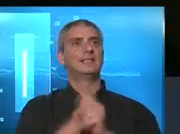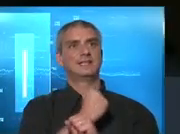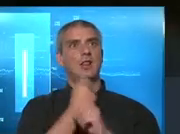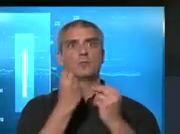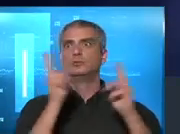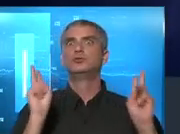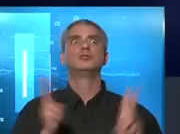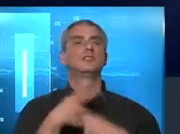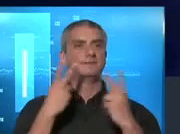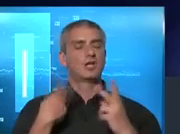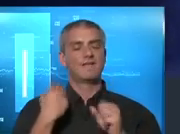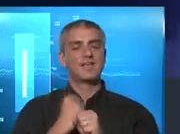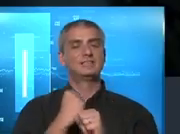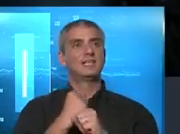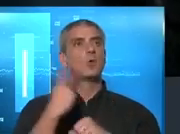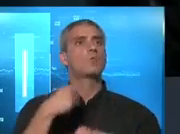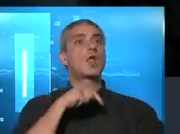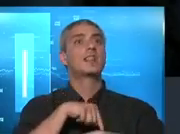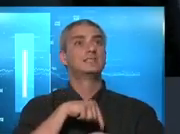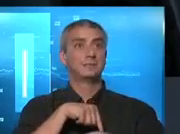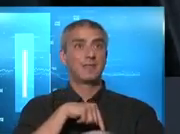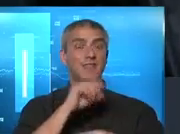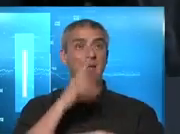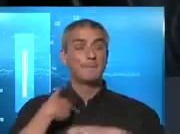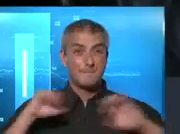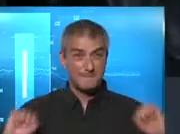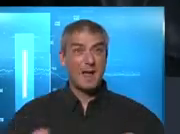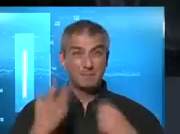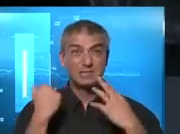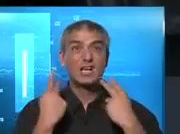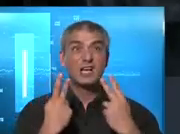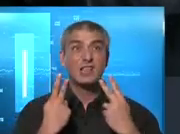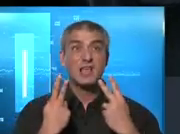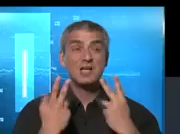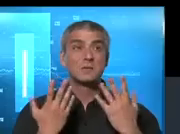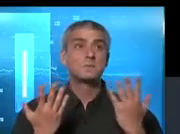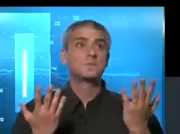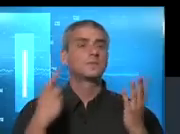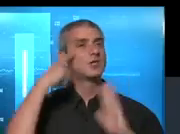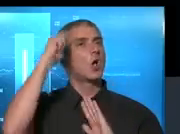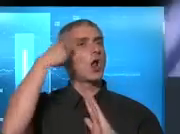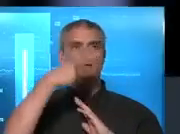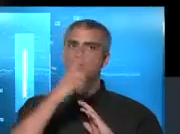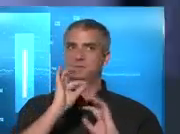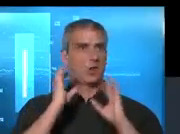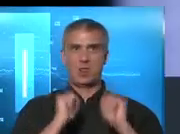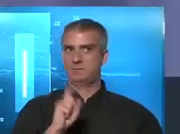הבלתי אפשרית ויצרנו מכונת זמן. האם המאמץ הזה היה כדאי? לפחות על פי הוליווד, לא